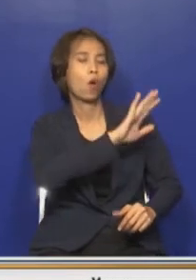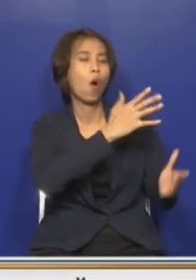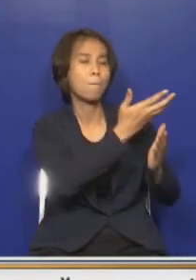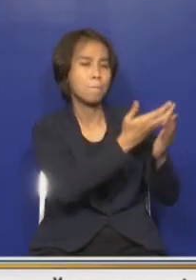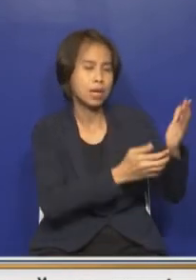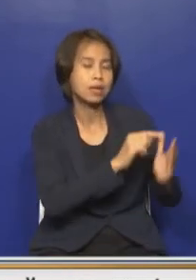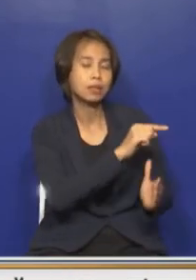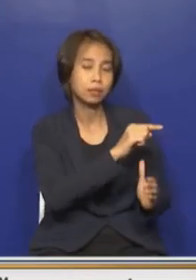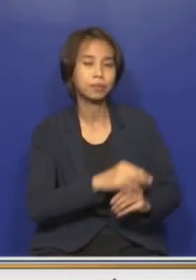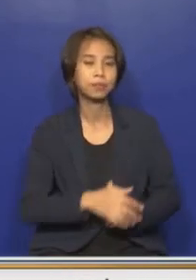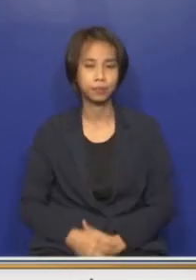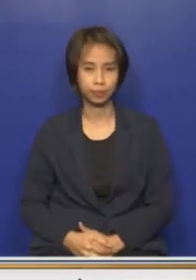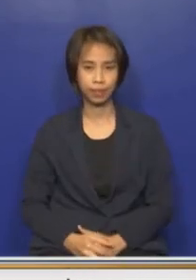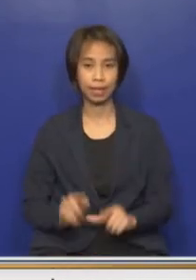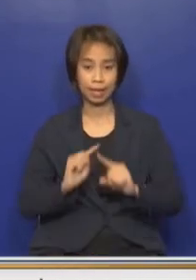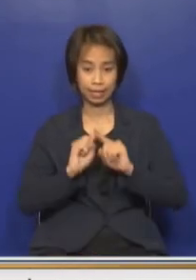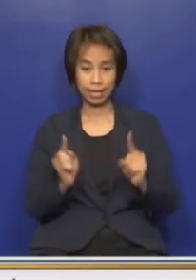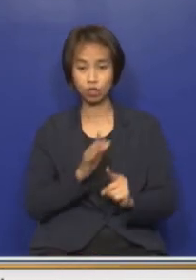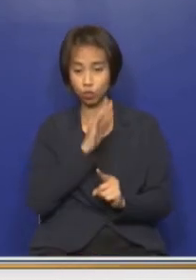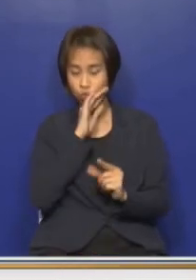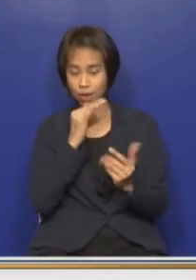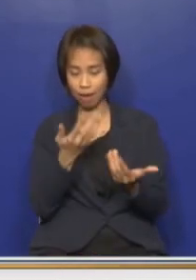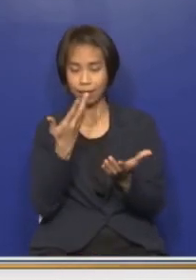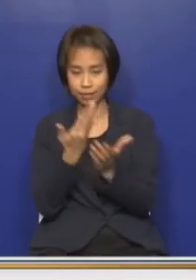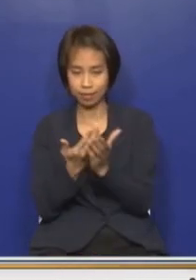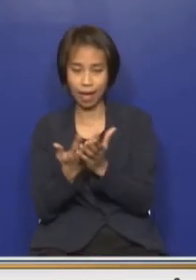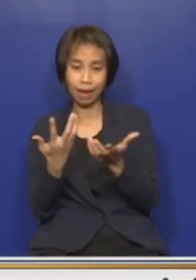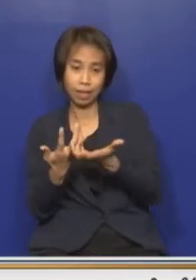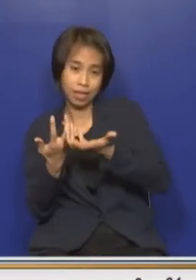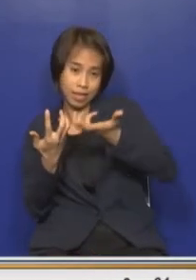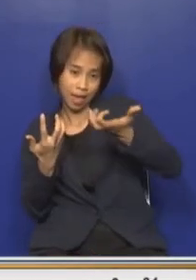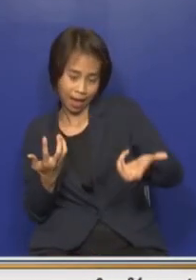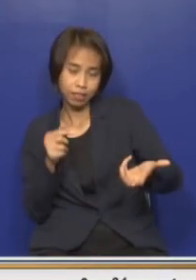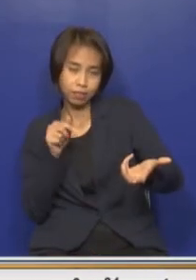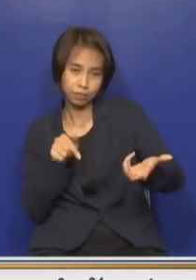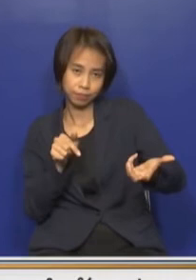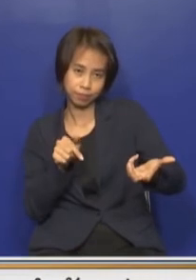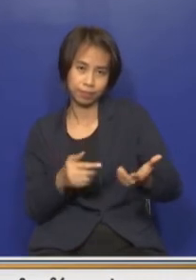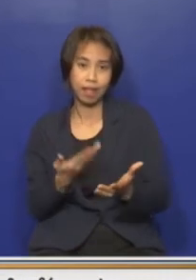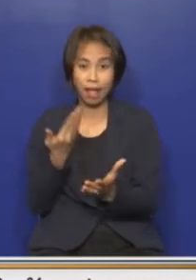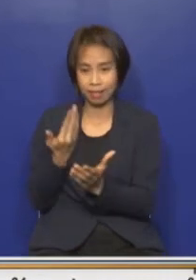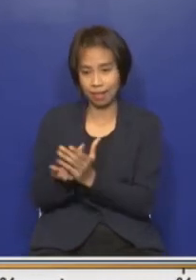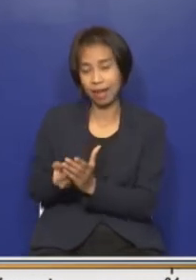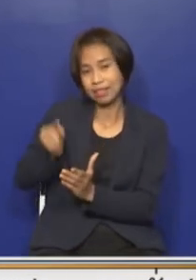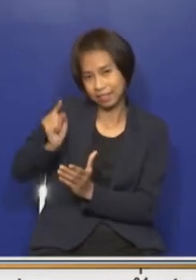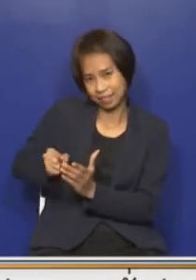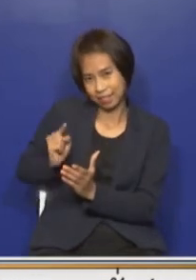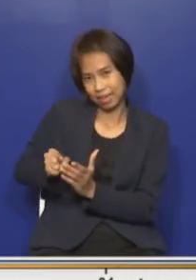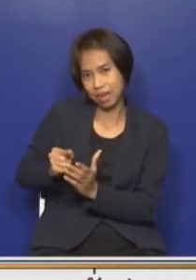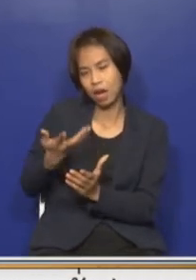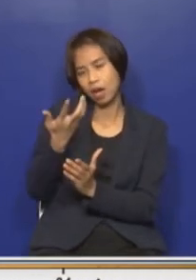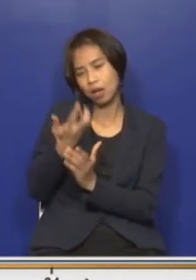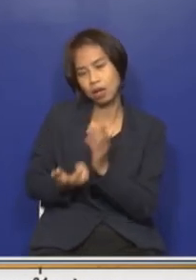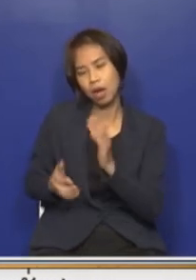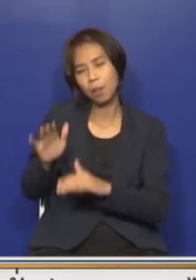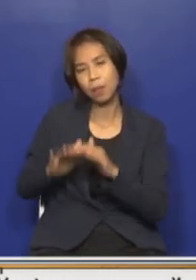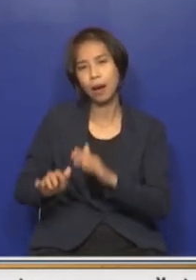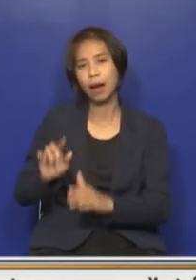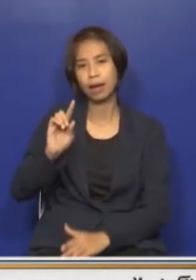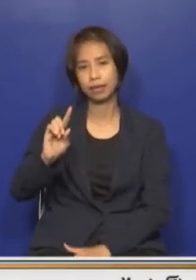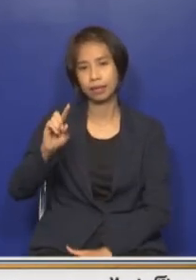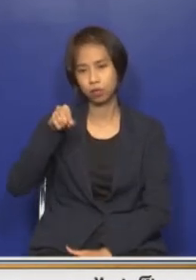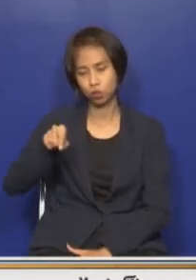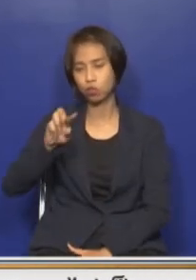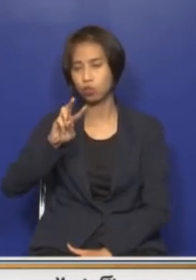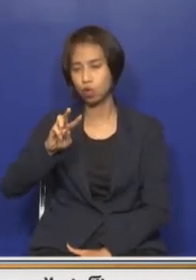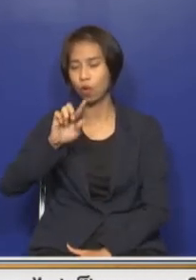นั้นถ้าเราหักส่วนนี้ออกไปแล้วเนี่ยถ้าที่จริงแล้วเนี่ยเงินนอกงบประมาณส่วนนี้มันน่าจะเหลือแค่ 1.2 ล้านล้านบ